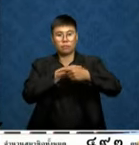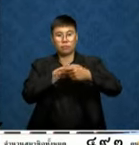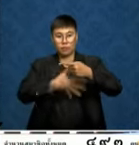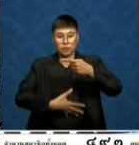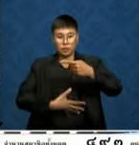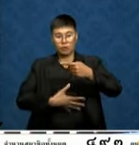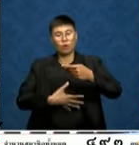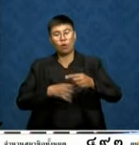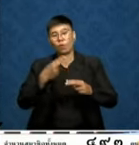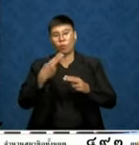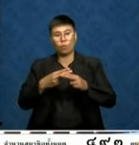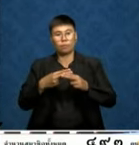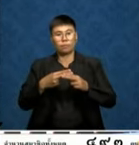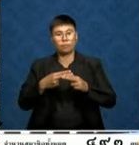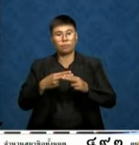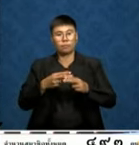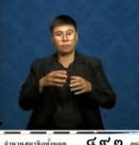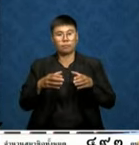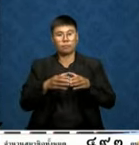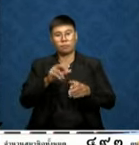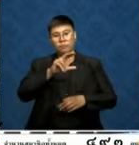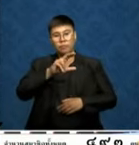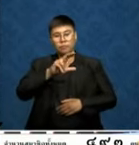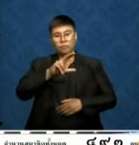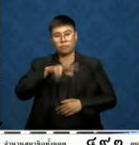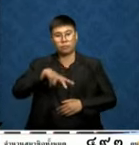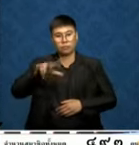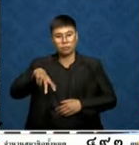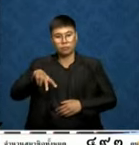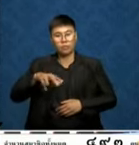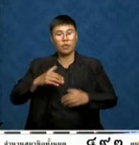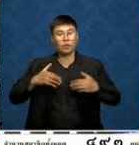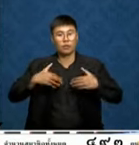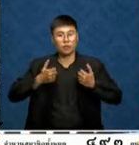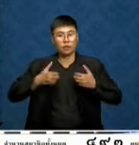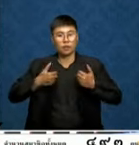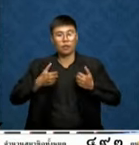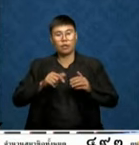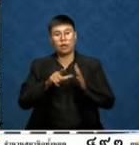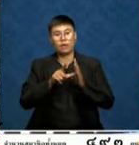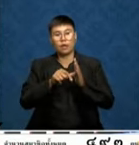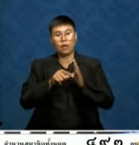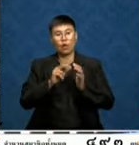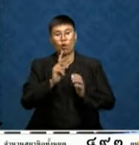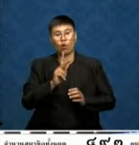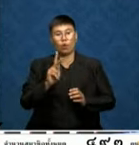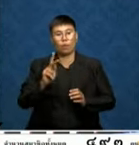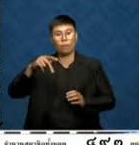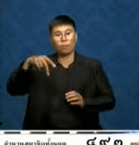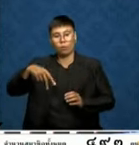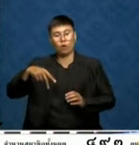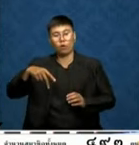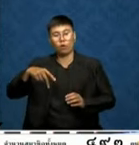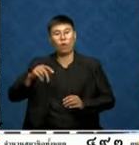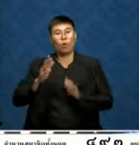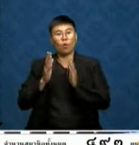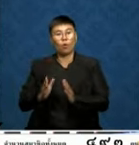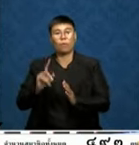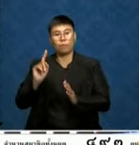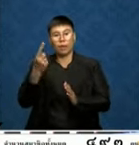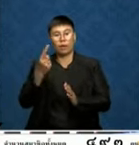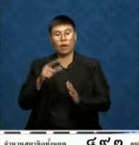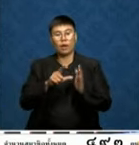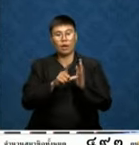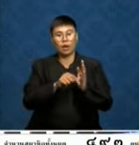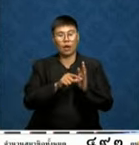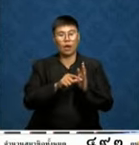ยก่อนอื่นผมต้องขอแสดงความยินดีนะครับกับท่านเลขากกพ.ท่านใหม่นะครับท่านเลขาธิการส